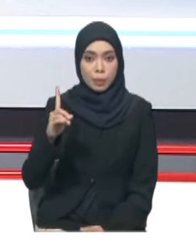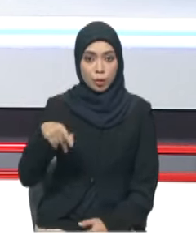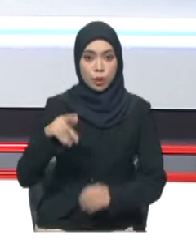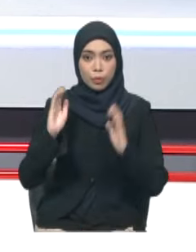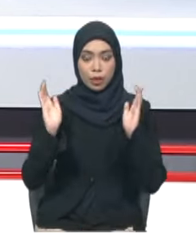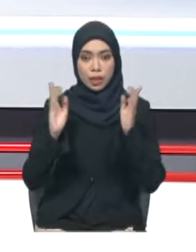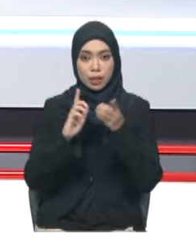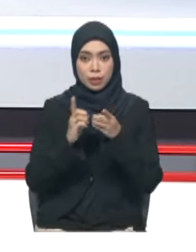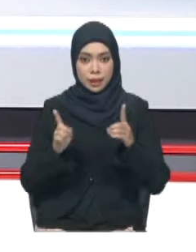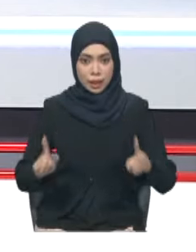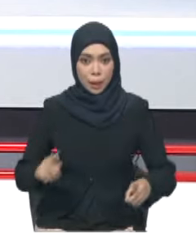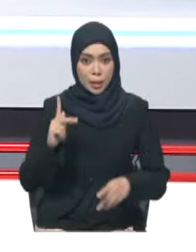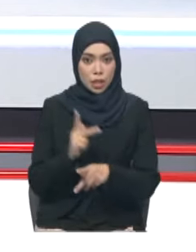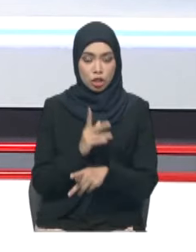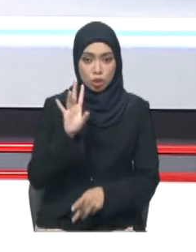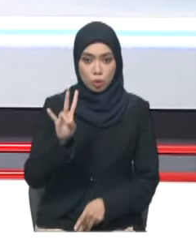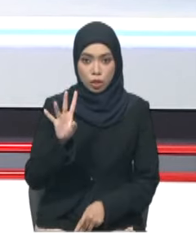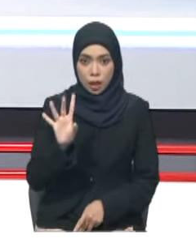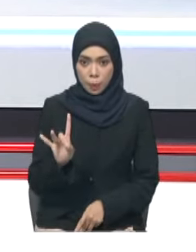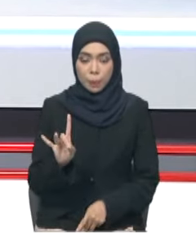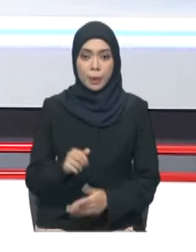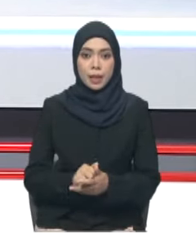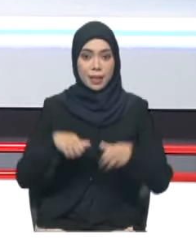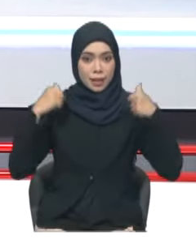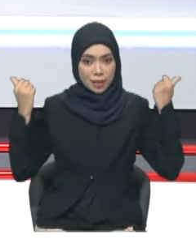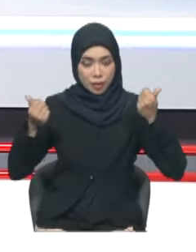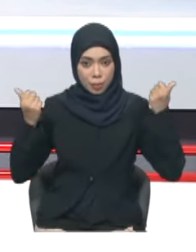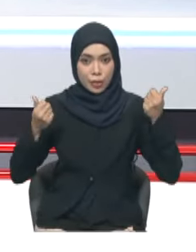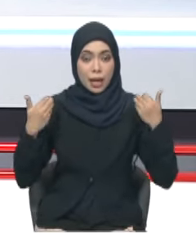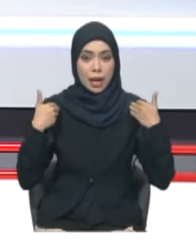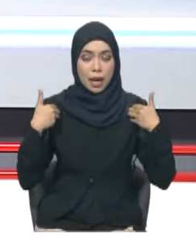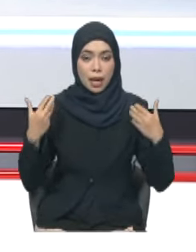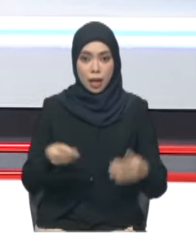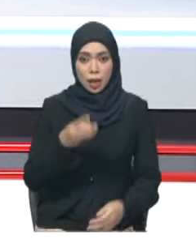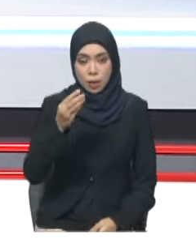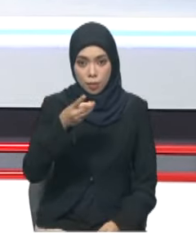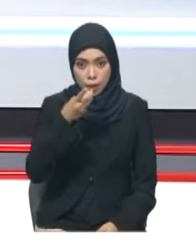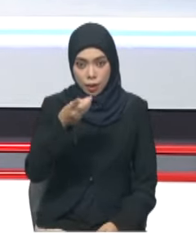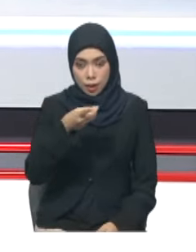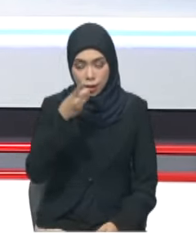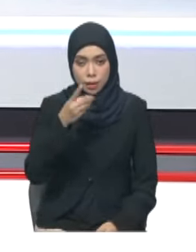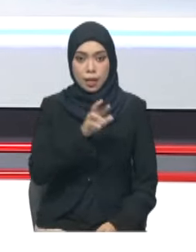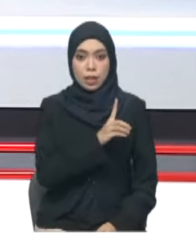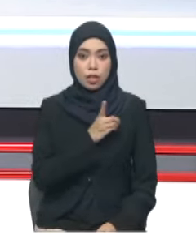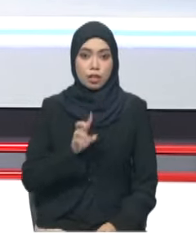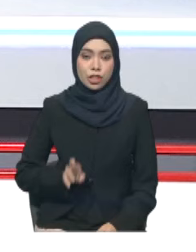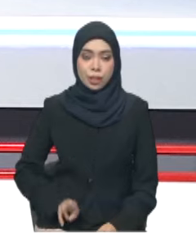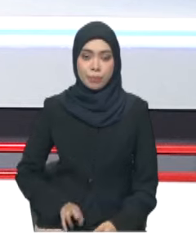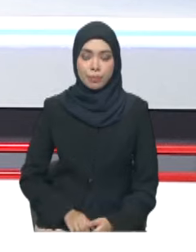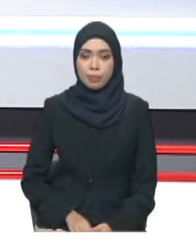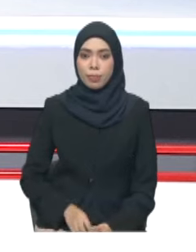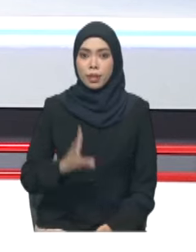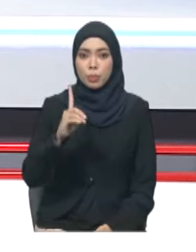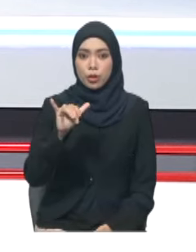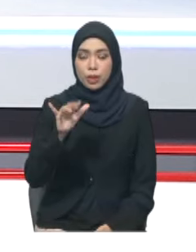Brunei Darussalam ke-78 disemarakkan dengan Majlis Santap Diraja. Kebawah Duli Yang Maha Mulia dan